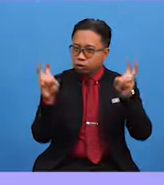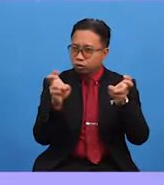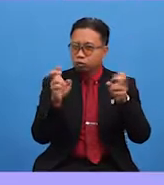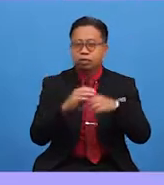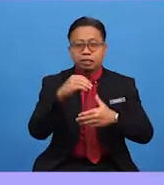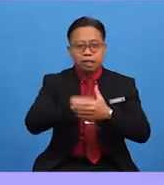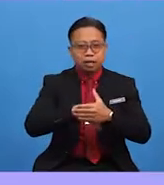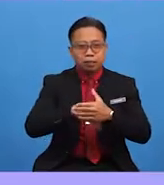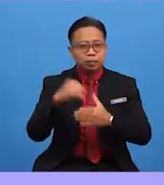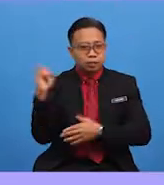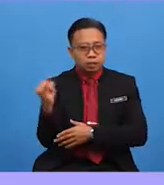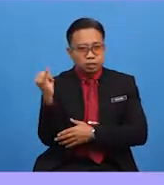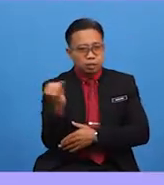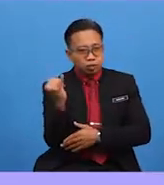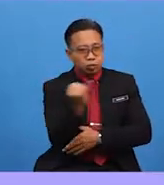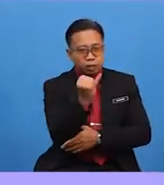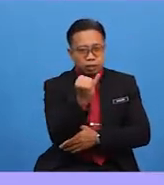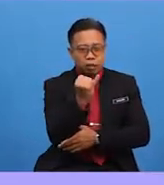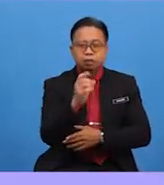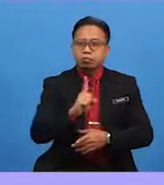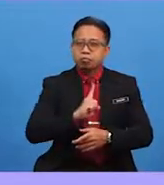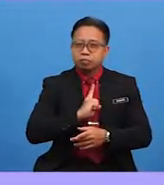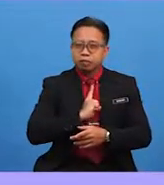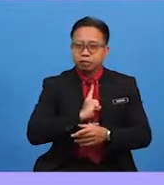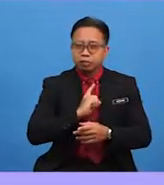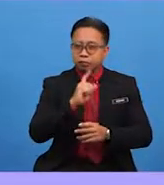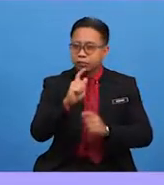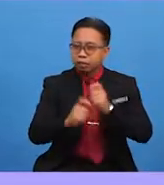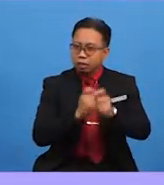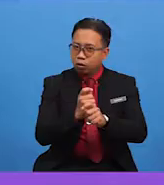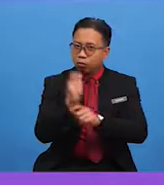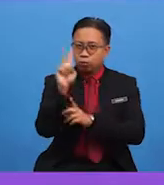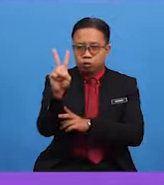dalam bidang Jawi Pendidikan Islam tahun 2.